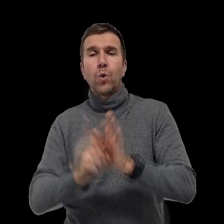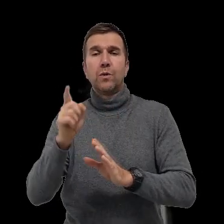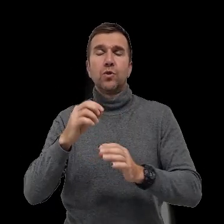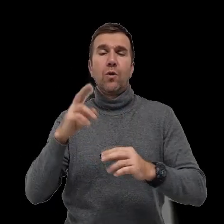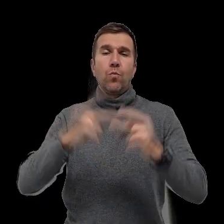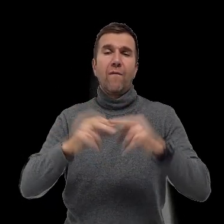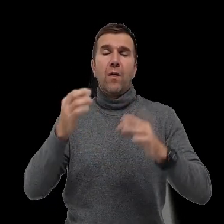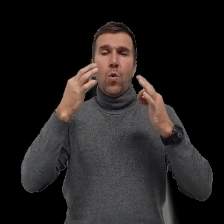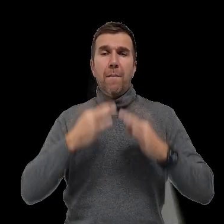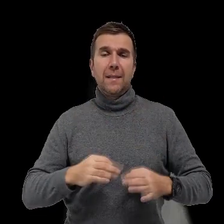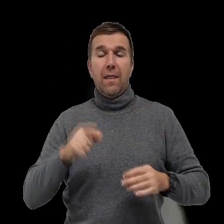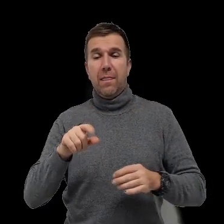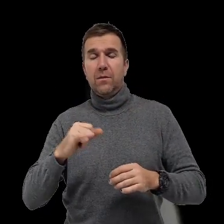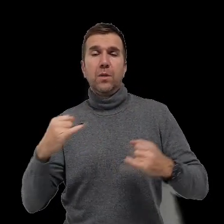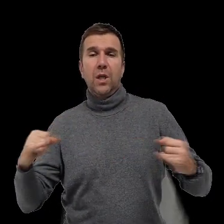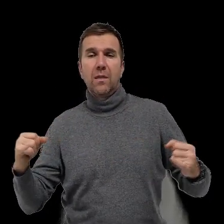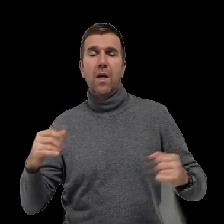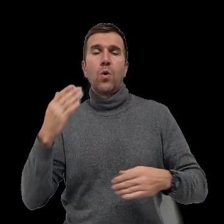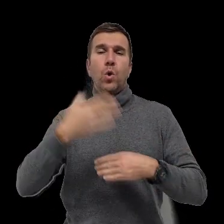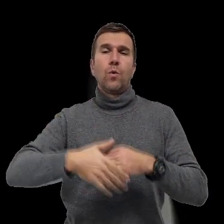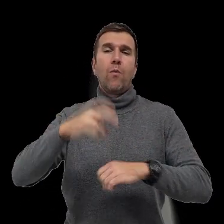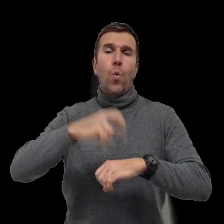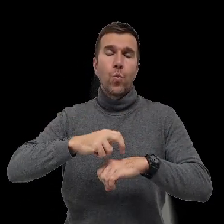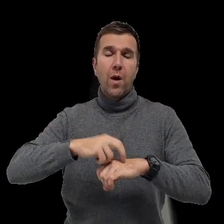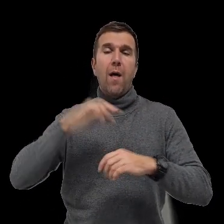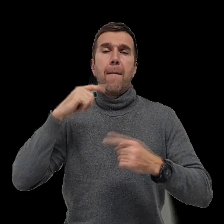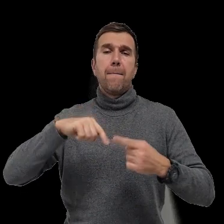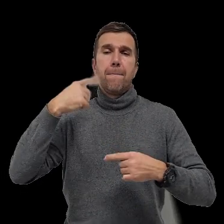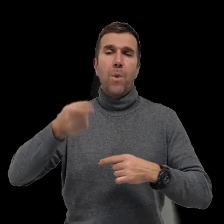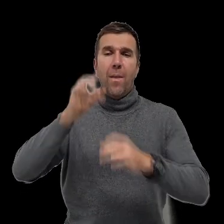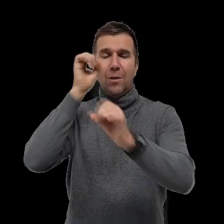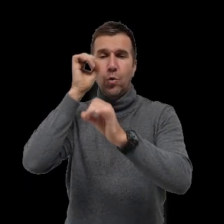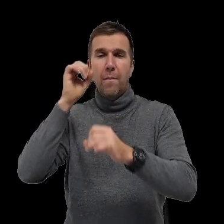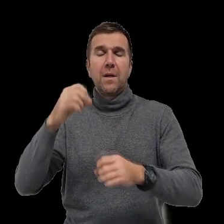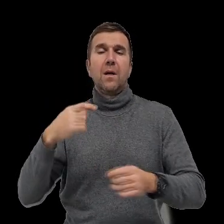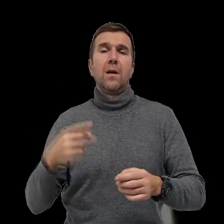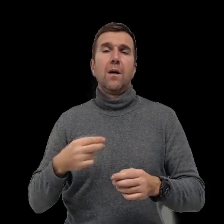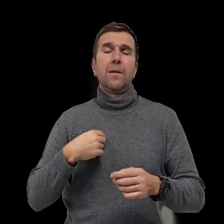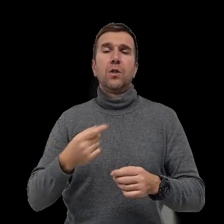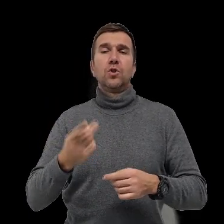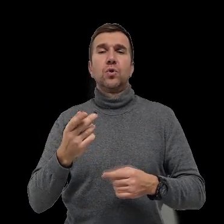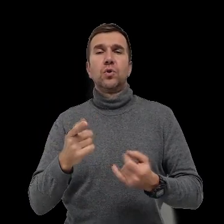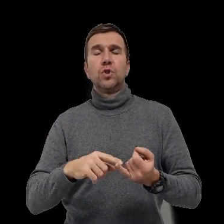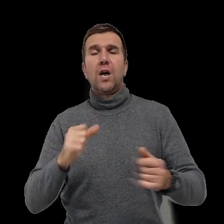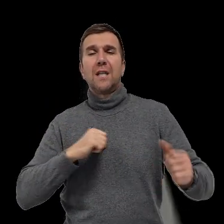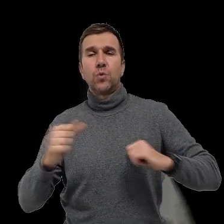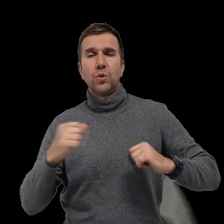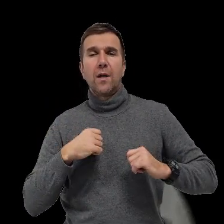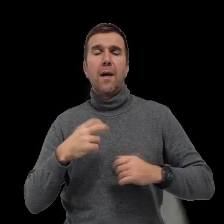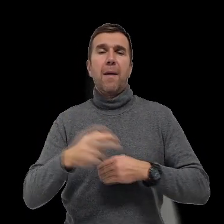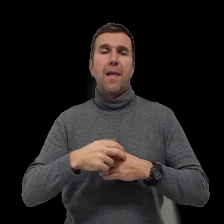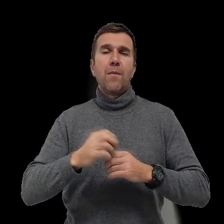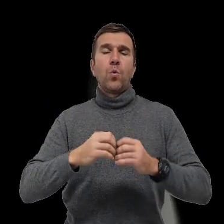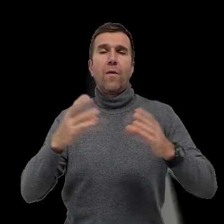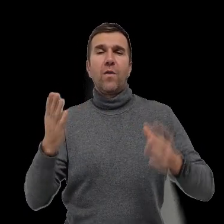budowany obecnie, ten czy inny. Skończyłem doktorat z astronomii i dopiero potem rzeczywiście przeniosłem się na stronę biznesową, zacząłem zarządzać badaniami